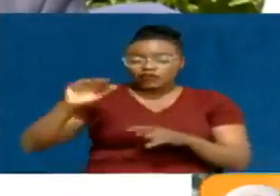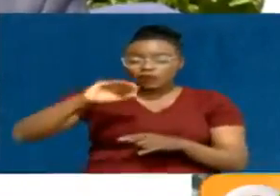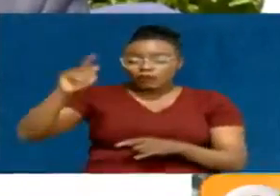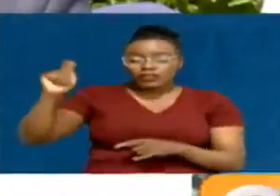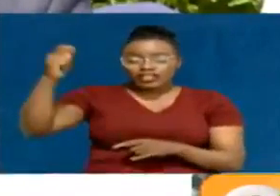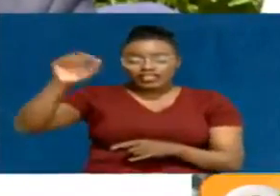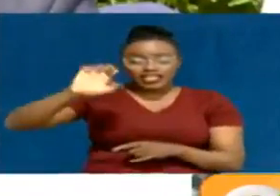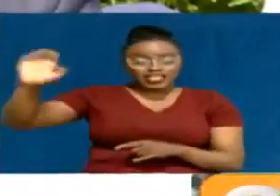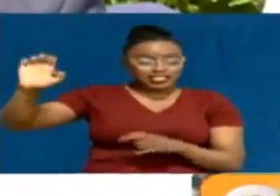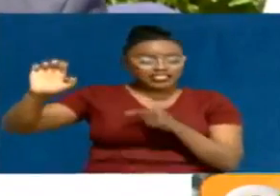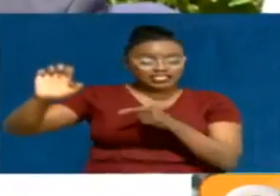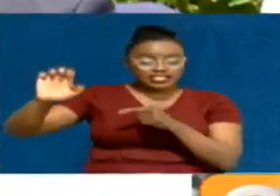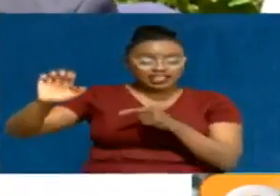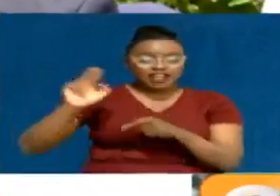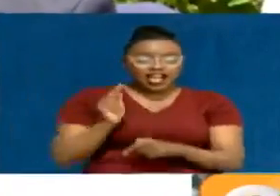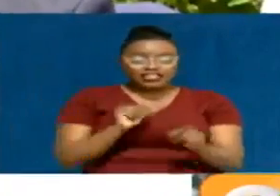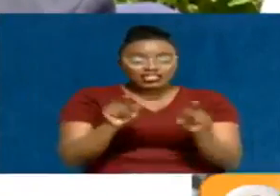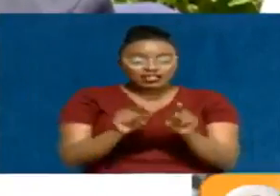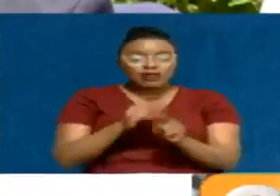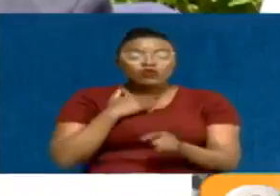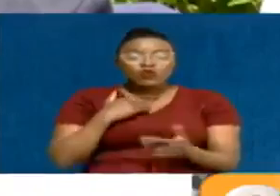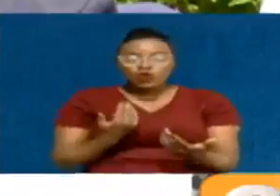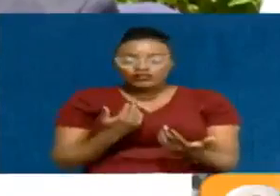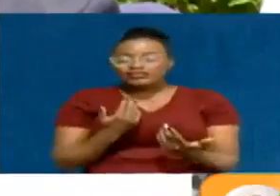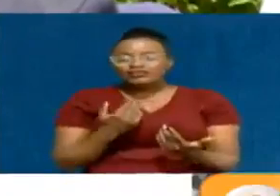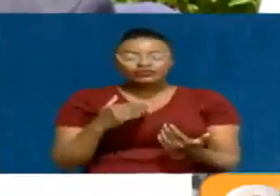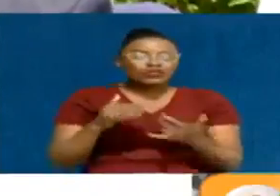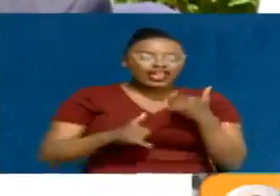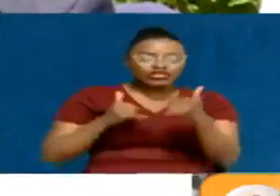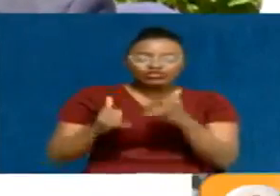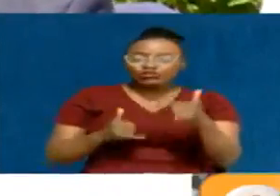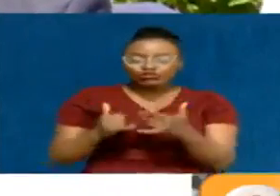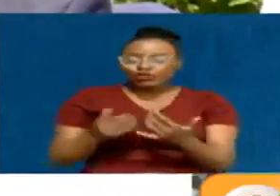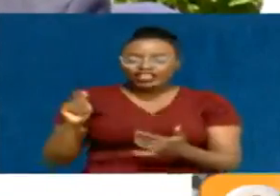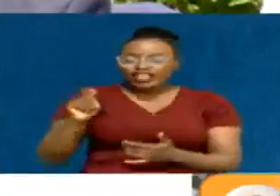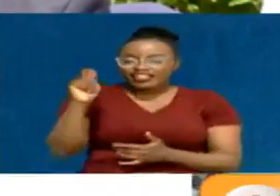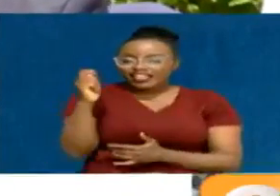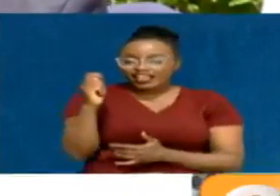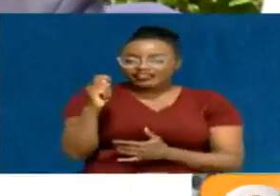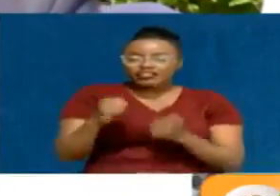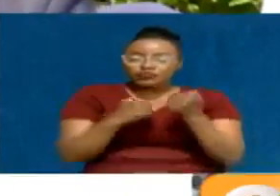Kenya East, hata sisi tunataka kula mkate wa Kenya tukiungwa mkono na wenzetu.